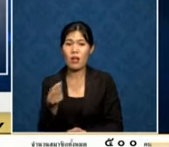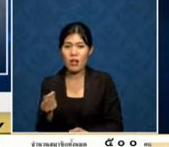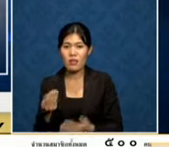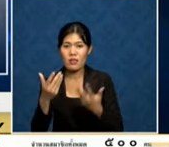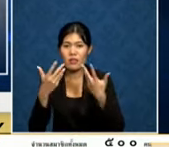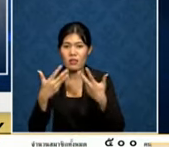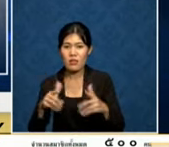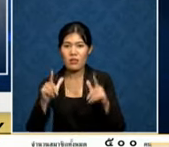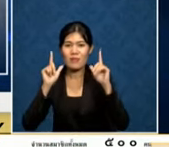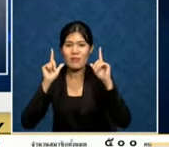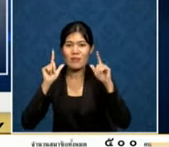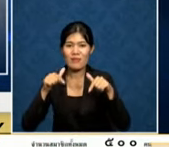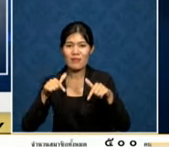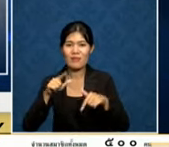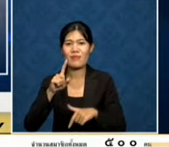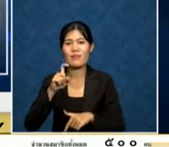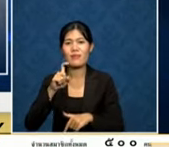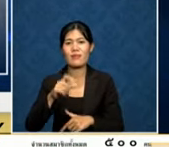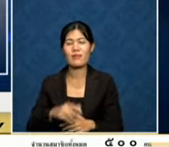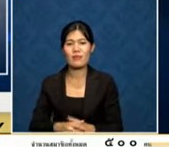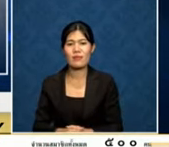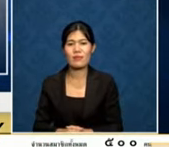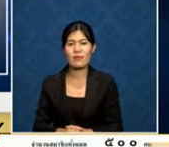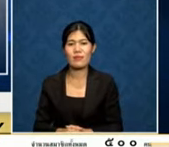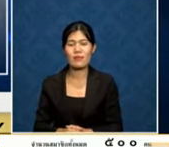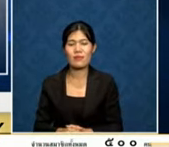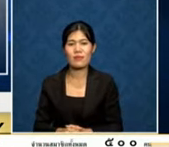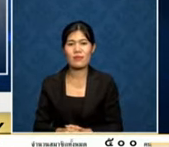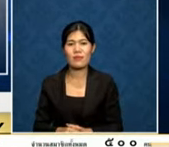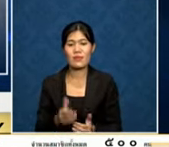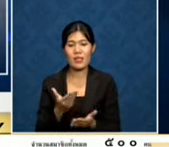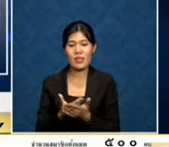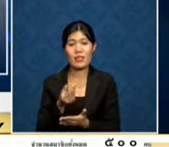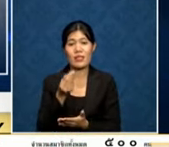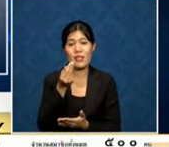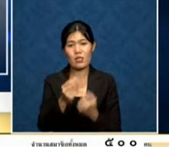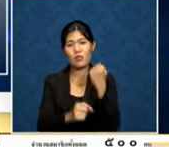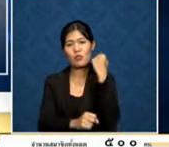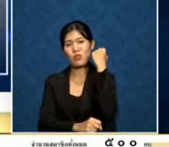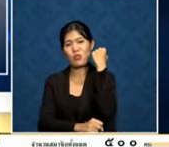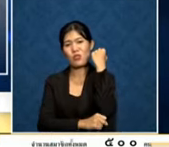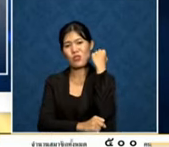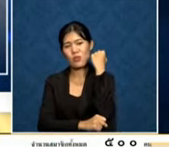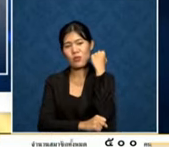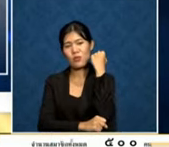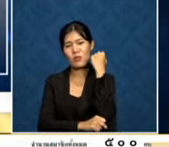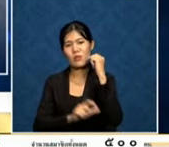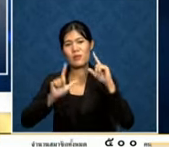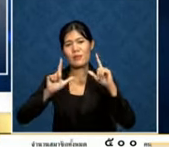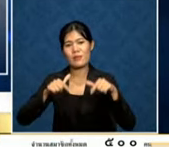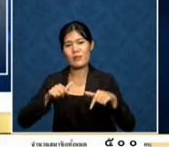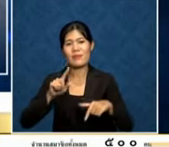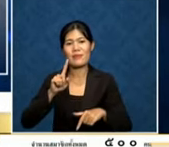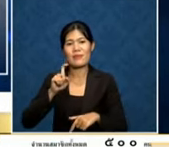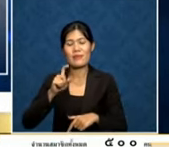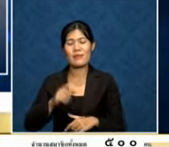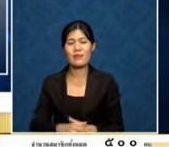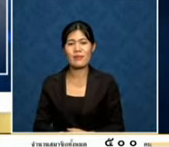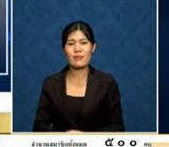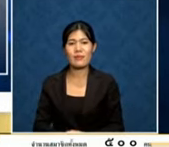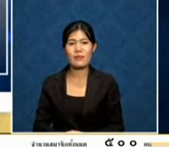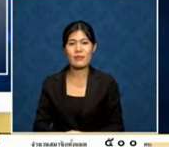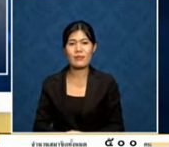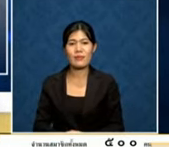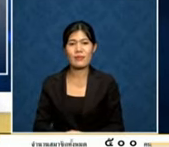จอครับของแบบนี้มันเป็นสัญญาณมันมีสัญญาณเตือนครับท่านประธานครับสัญญาณเตือนแรกครับท่านประธานที่เคารพ